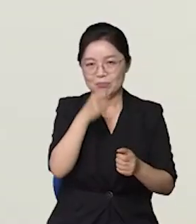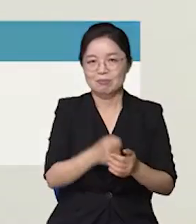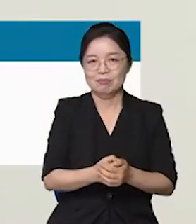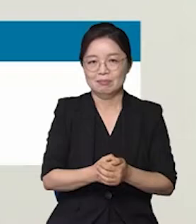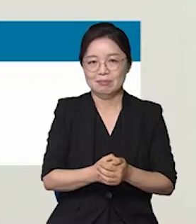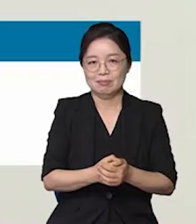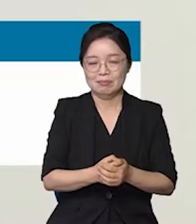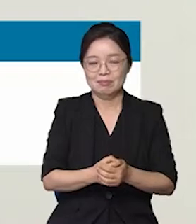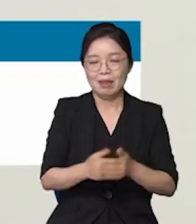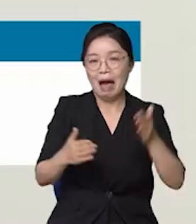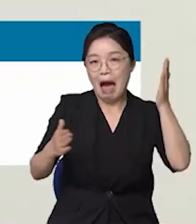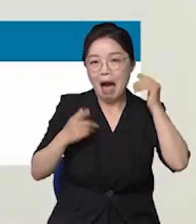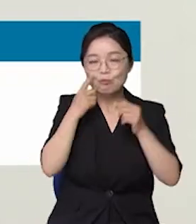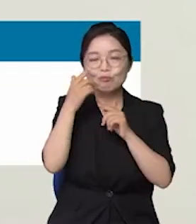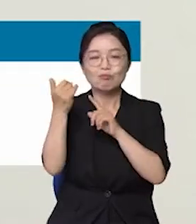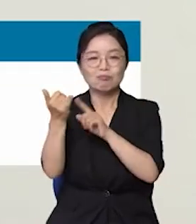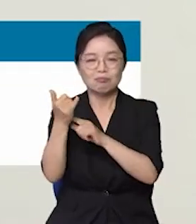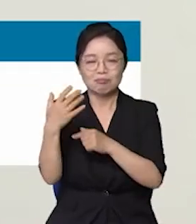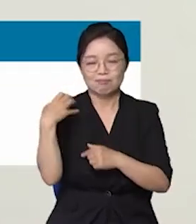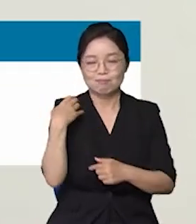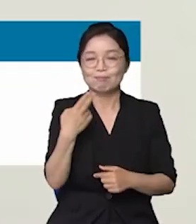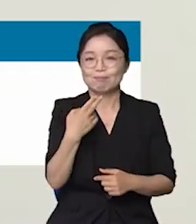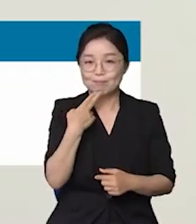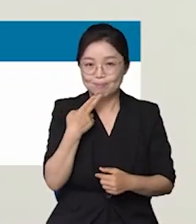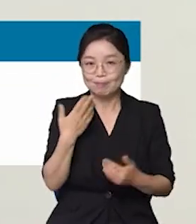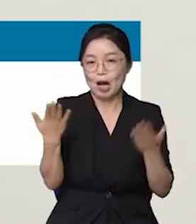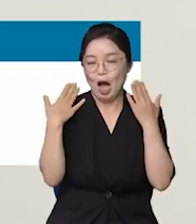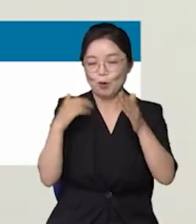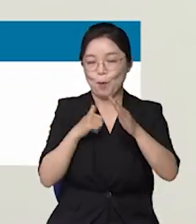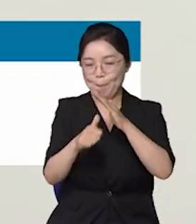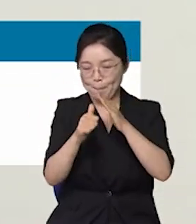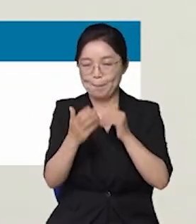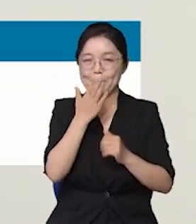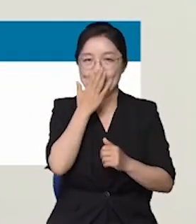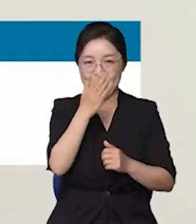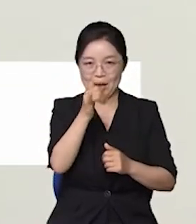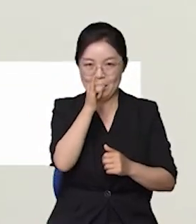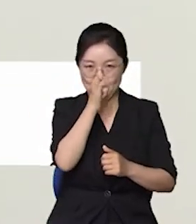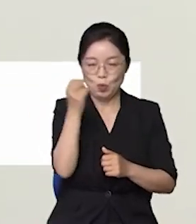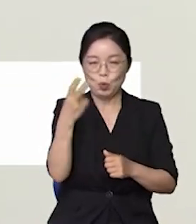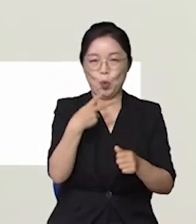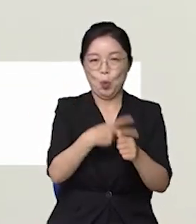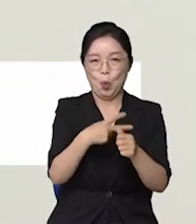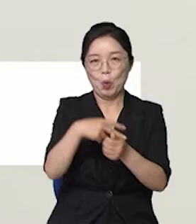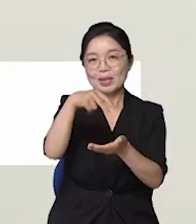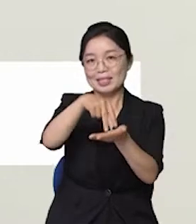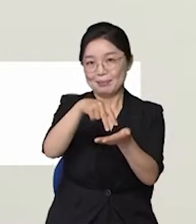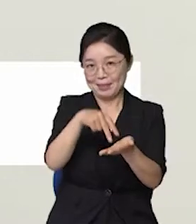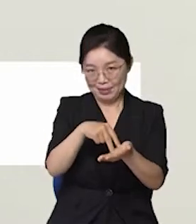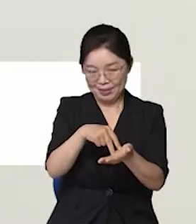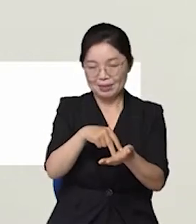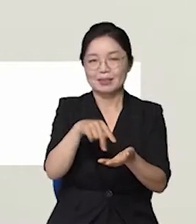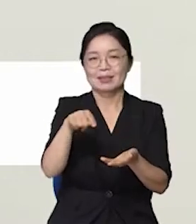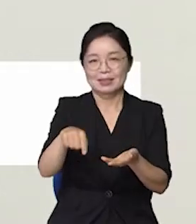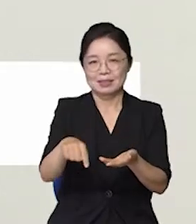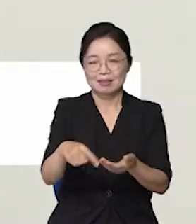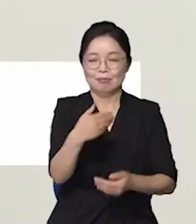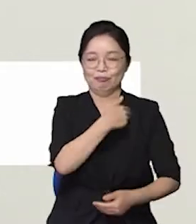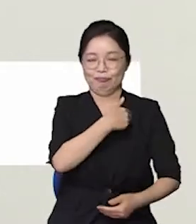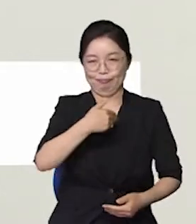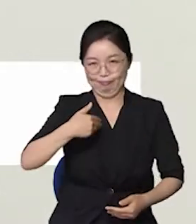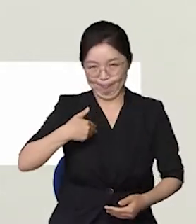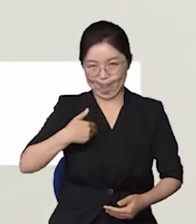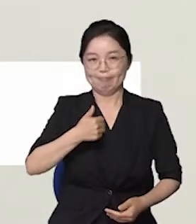학부모님들은 학교에 부담 없이 마음 편하게 갈 수 있어서 좋고 우리 교직원 여러분들은